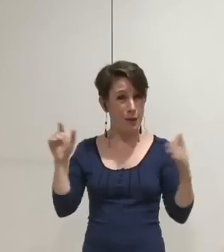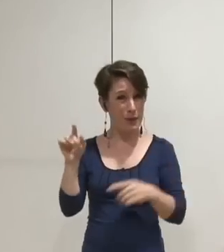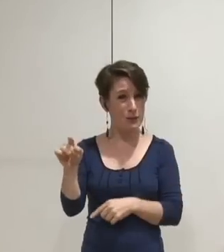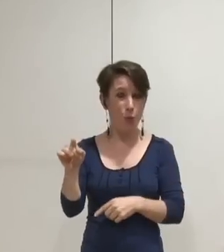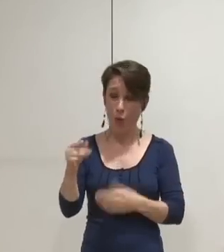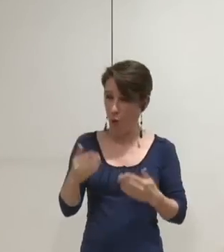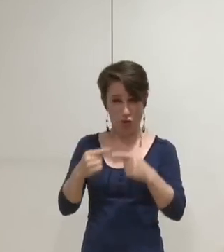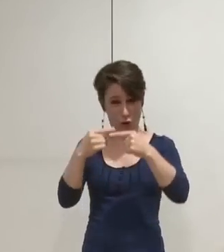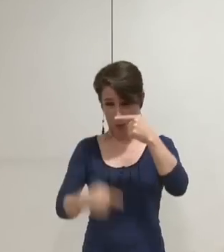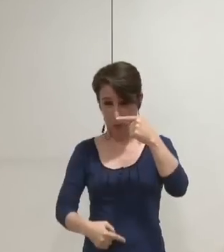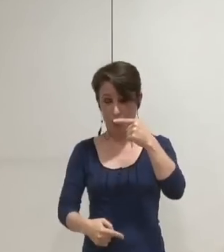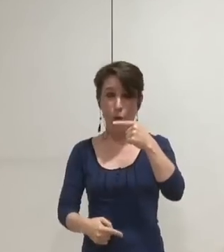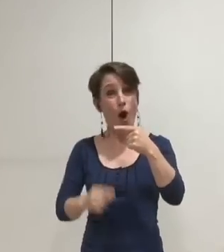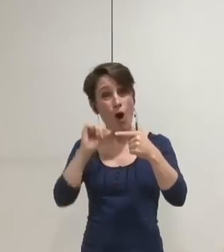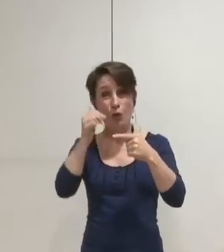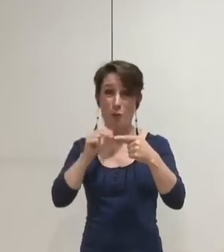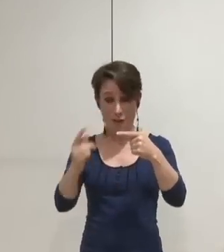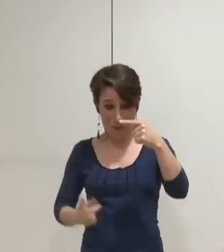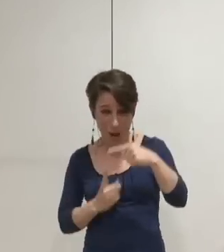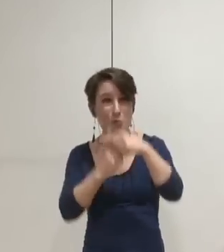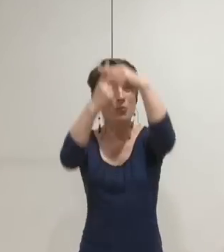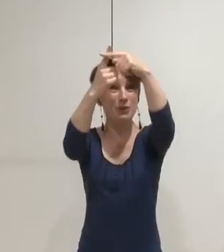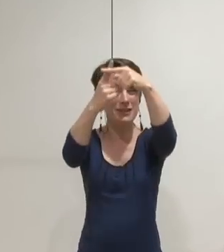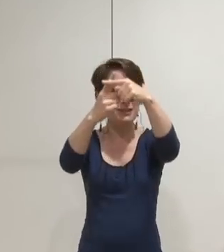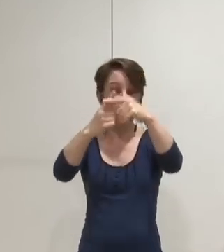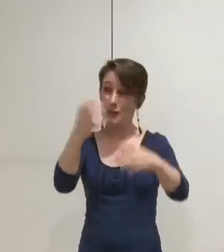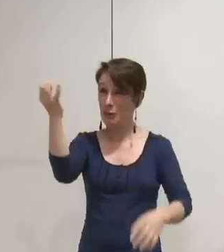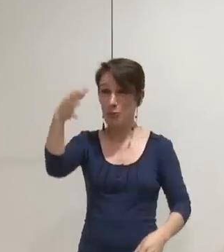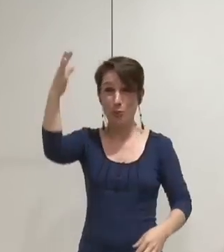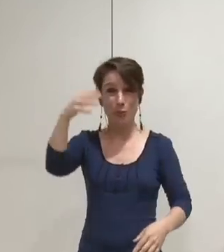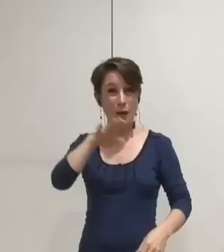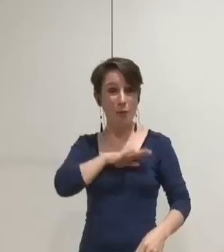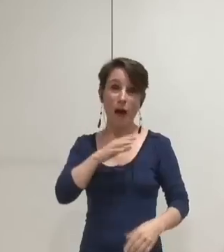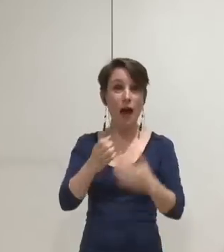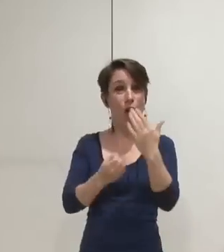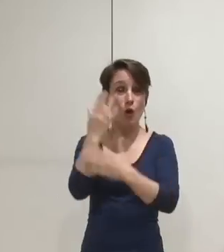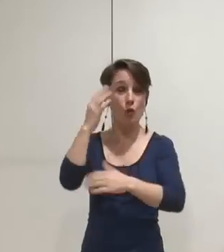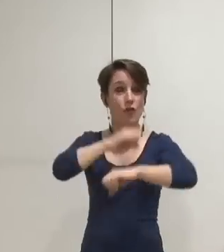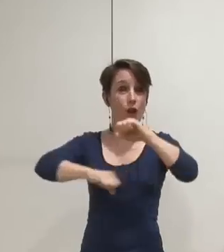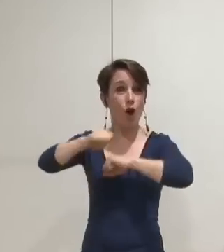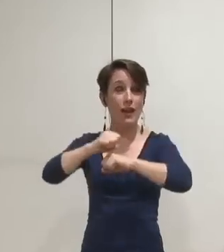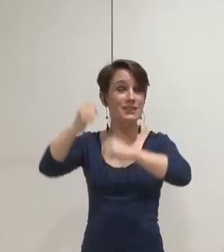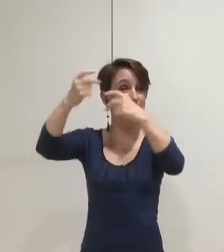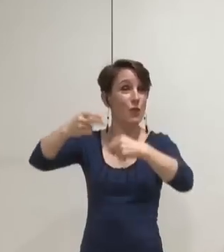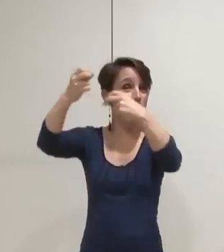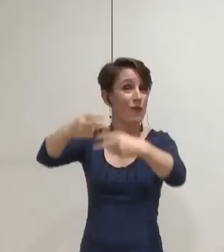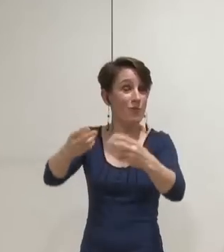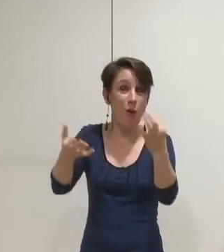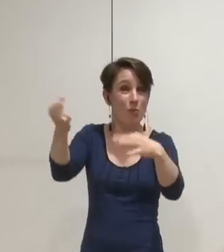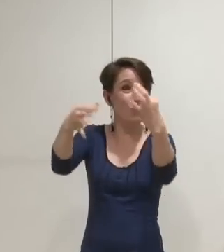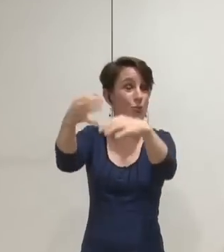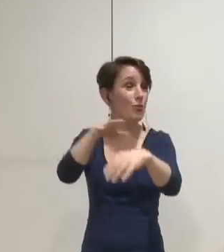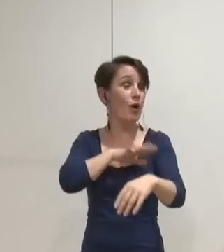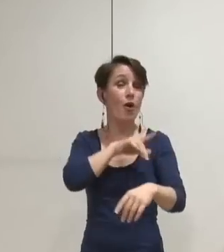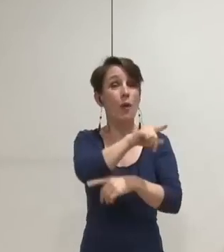bénéficiaire par le se coup de baguette magique de l'apport de manifestation supplémentaire par un par un délégataire